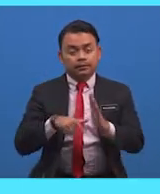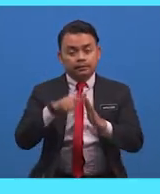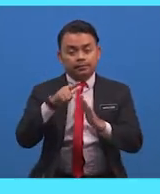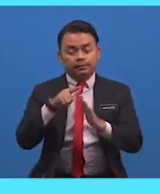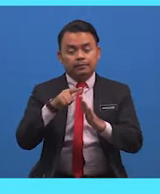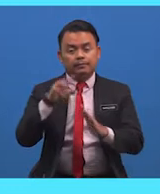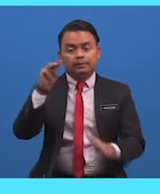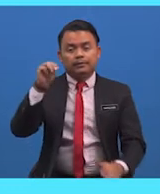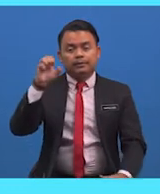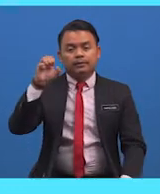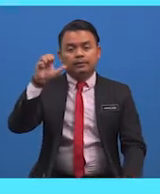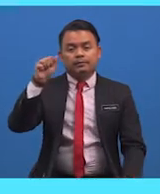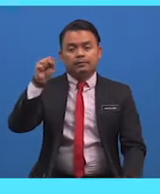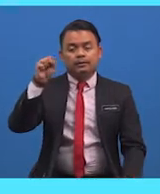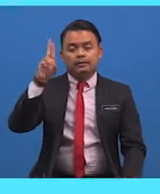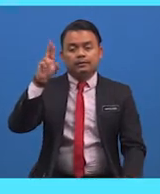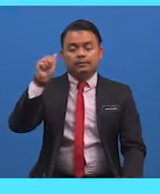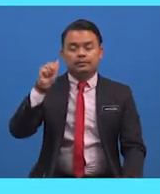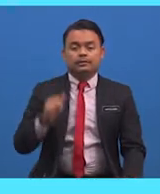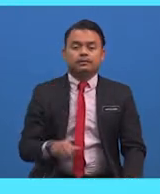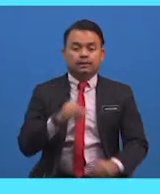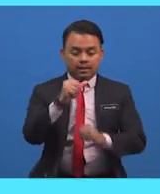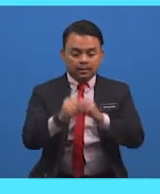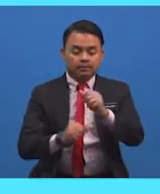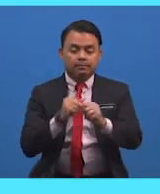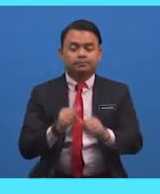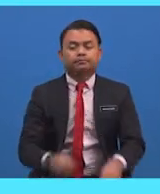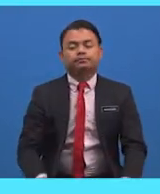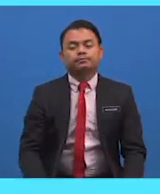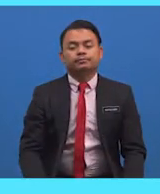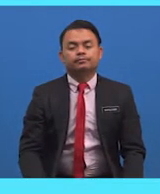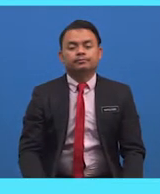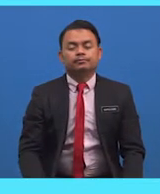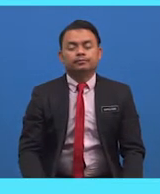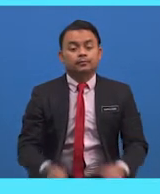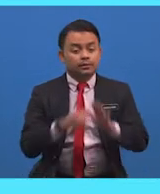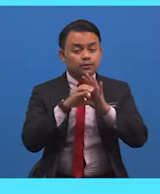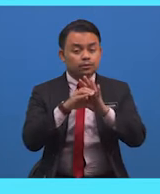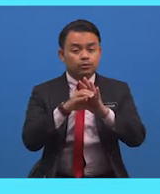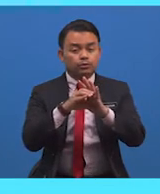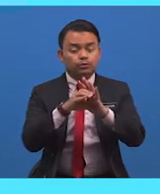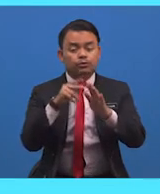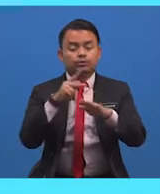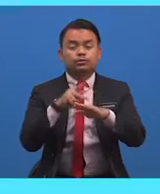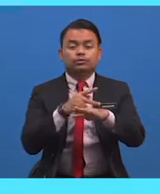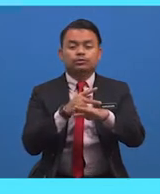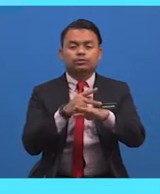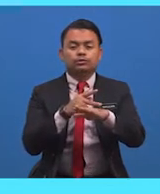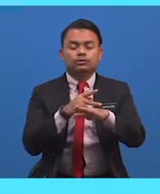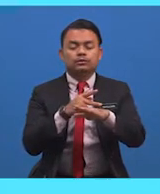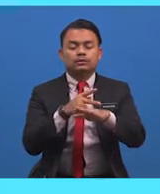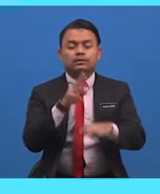untuk mengurangkan kadar pencemaran udara di atmosfera. Contohnya, penggunaan tenaga